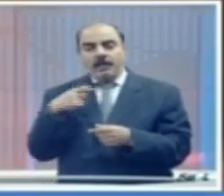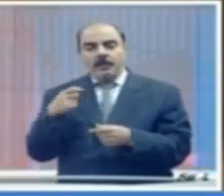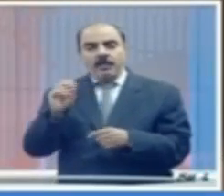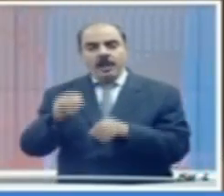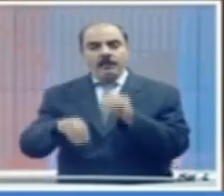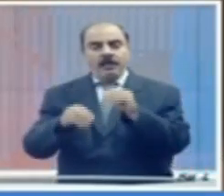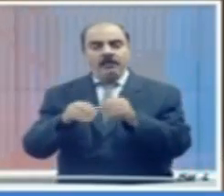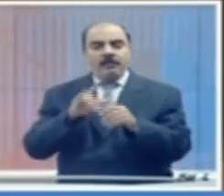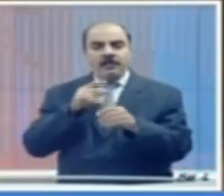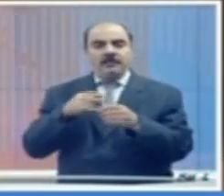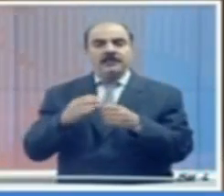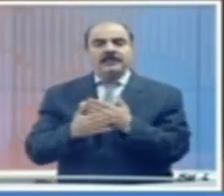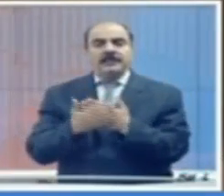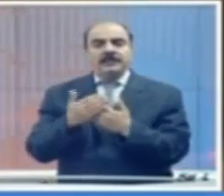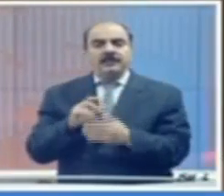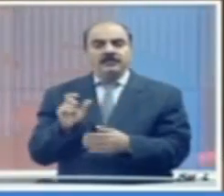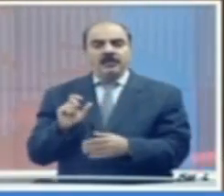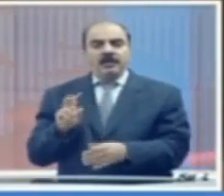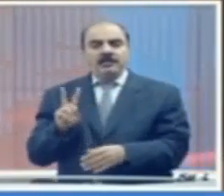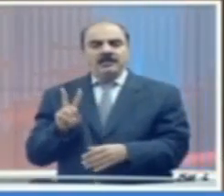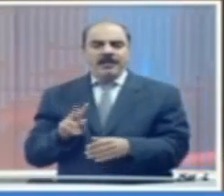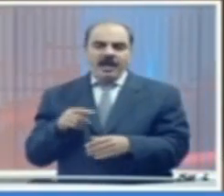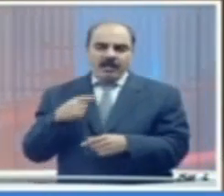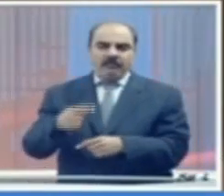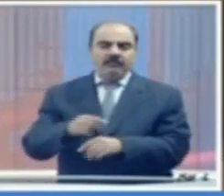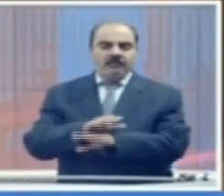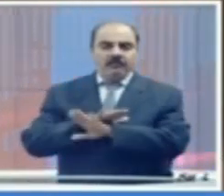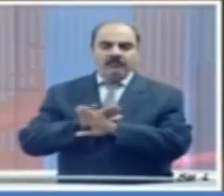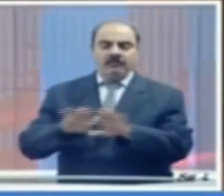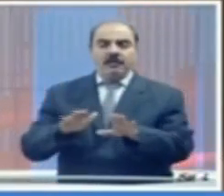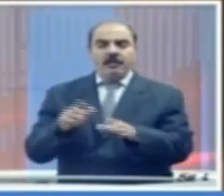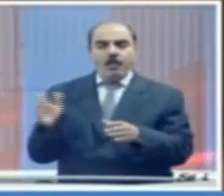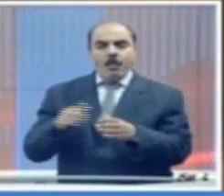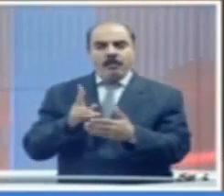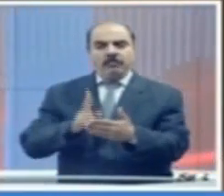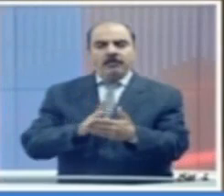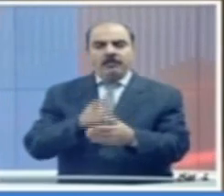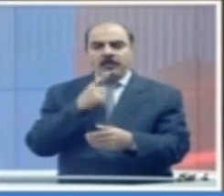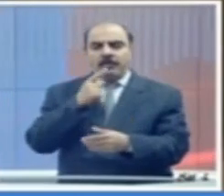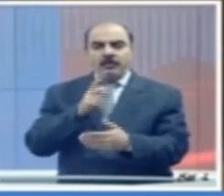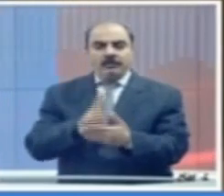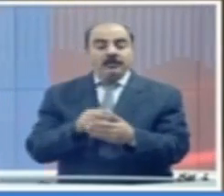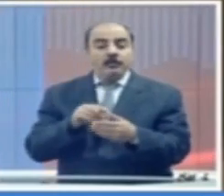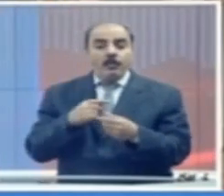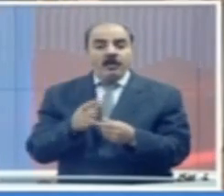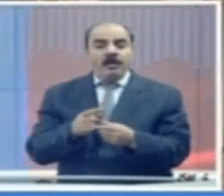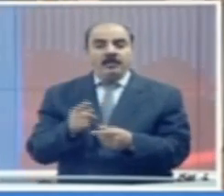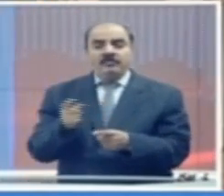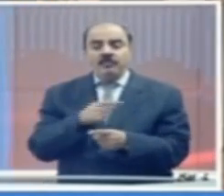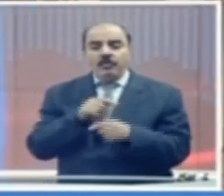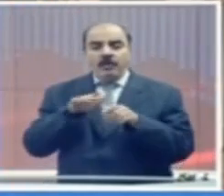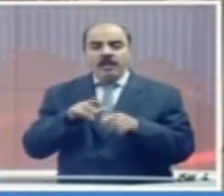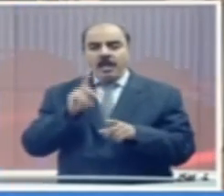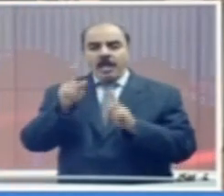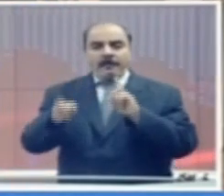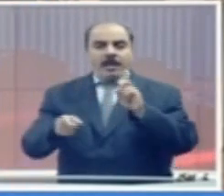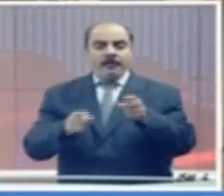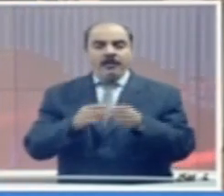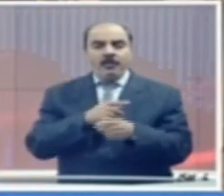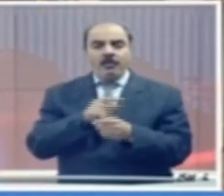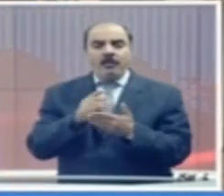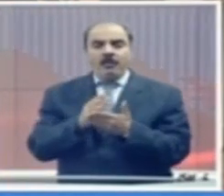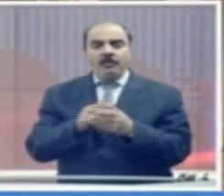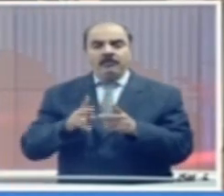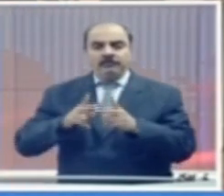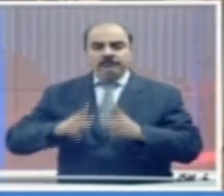أنشأتها مصلحة الضرائب في موعد أقصى مطلع يوليو المقبل. وأضاف معيط أن المجلس قرر أيضا